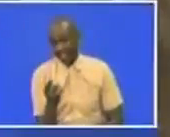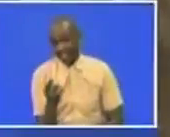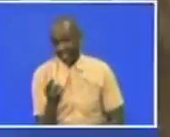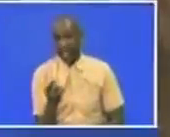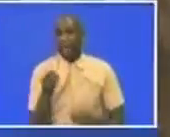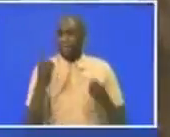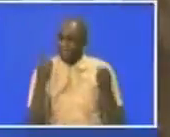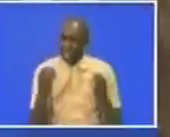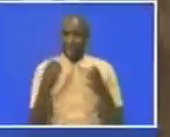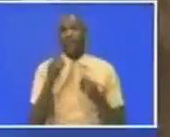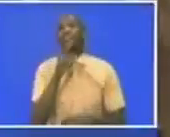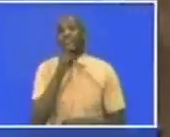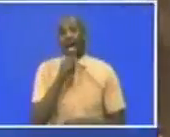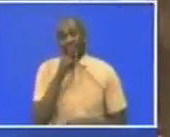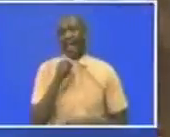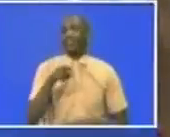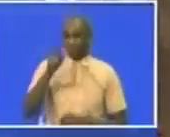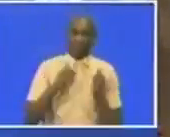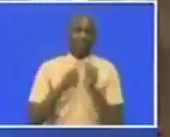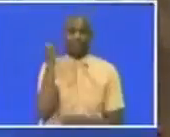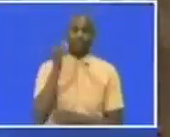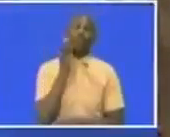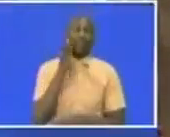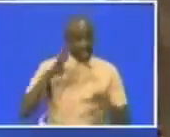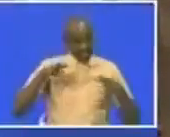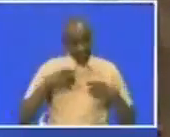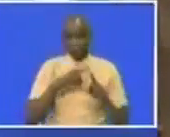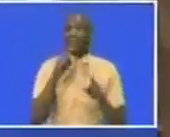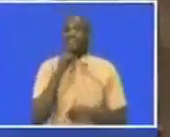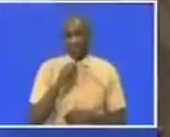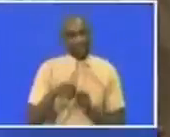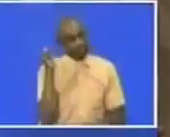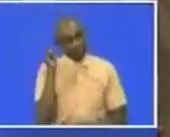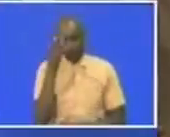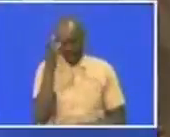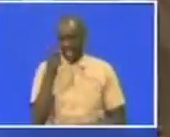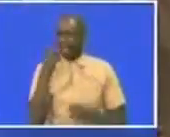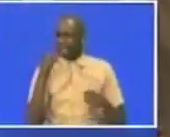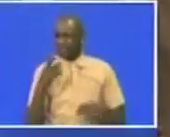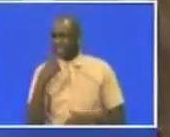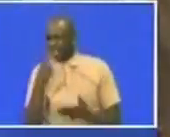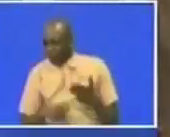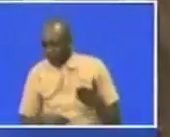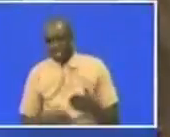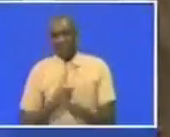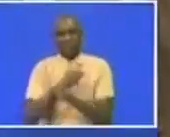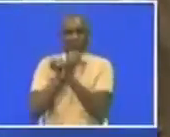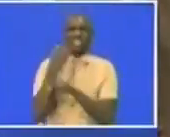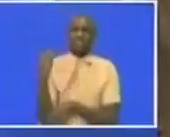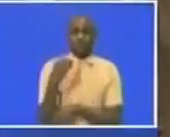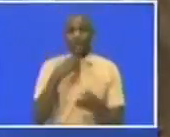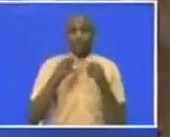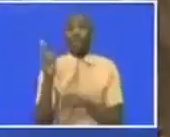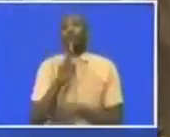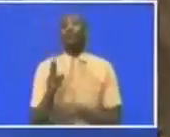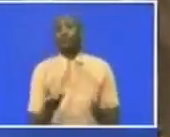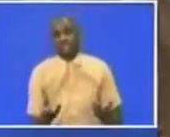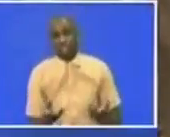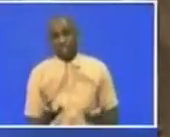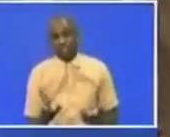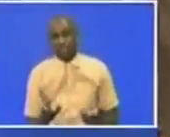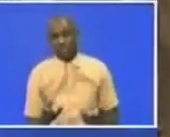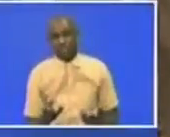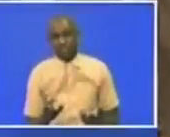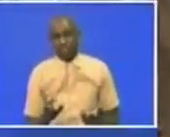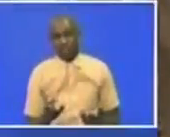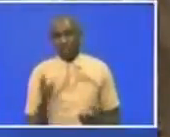sana sana ni baba wanakataa, kwa sababu wengi wao wanaona like sana ati watoto wao wanaenda kutumika kama like